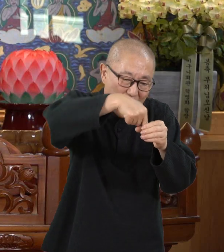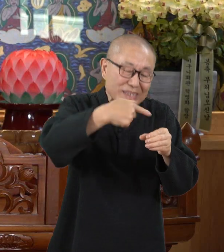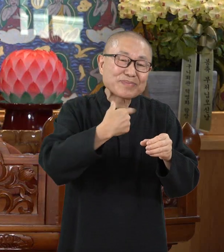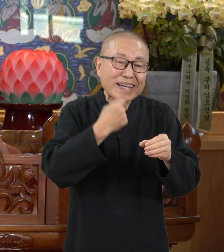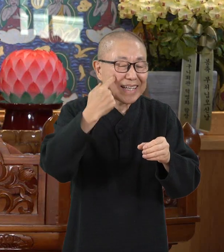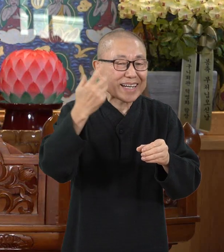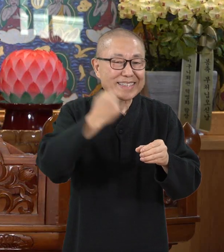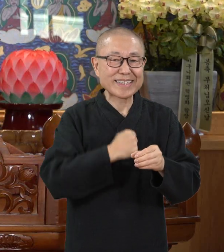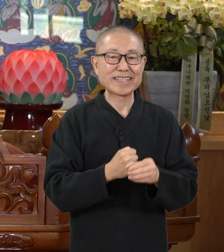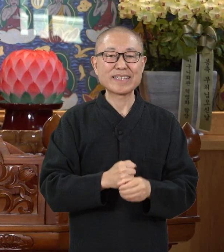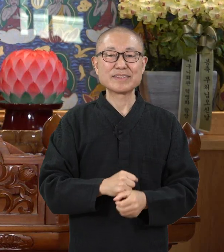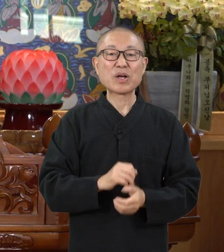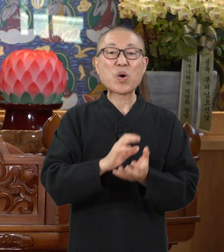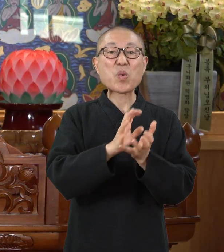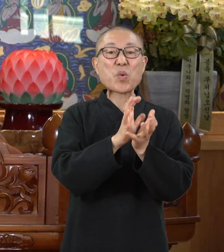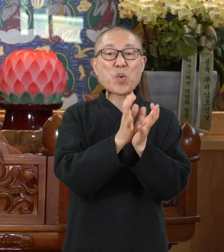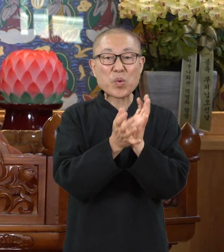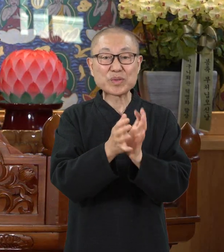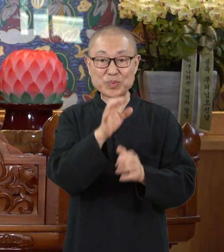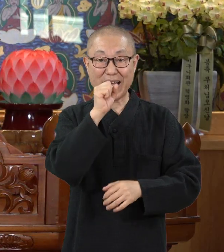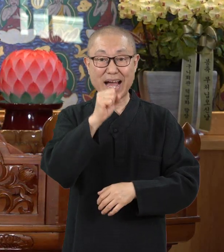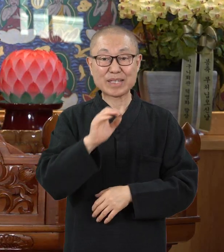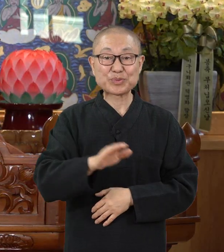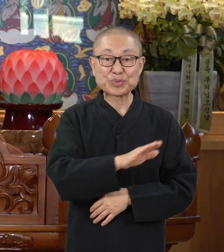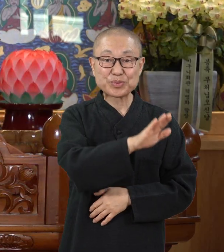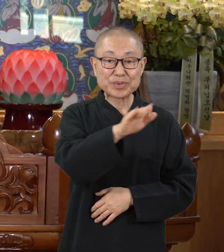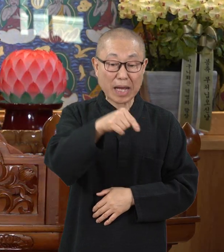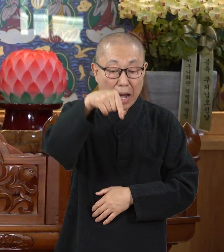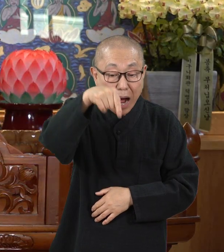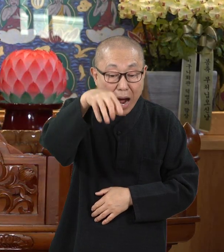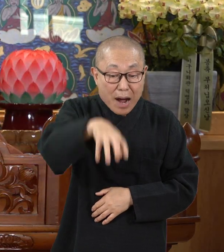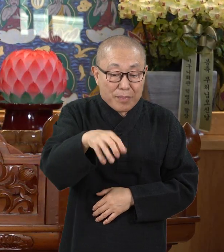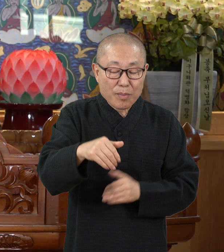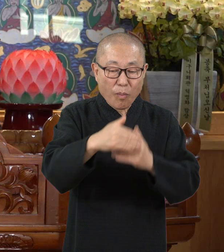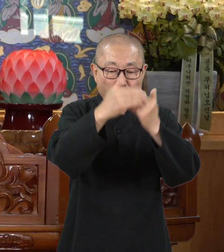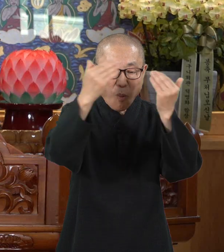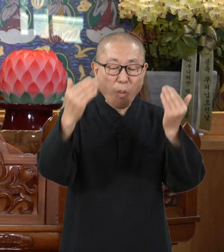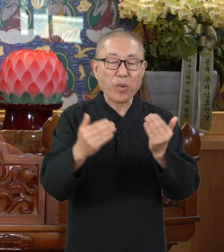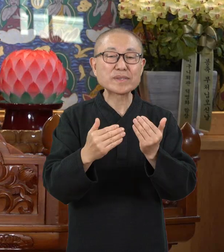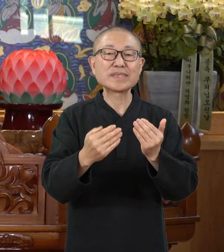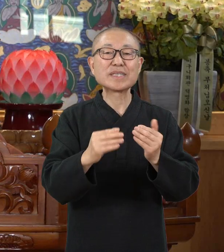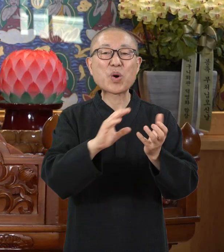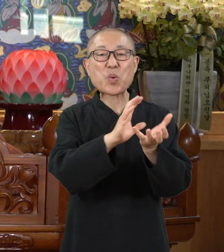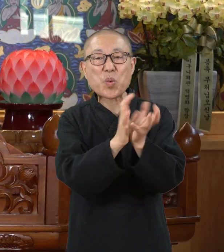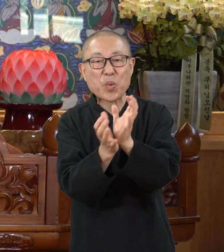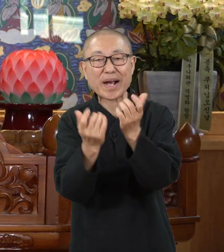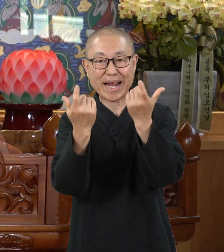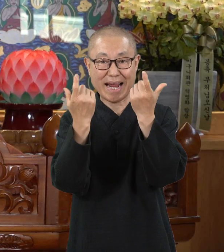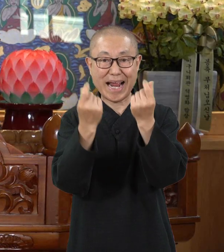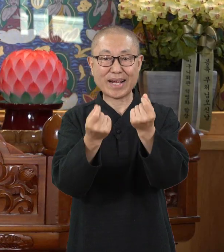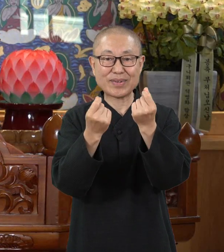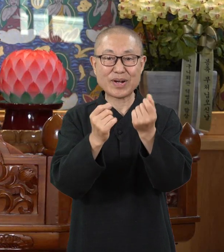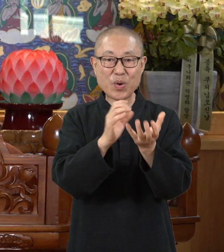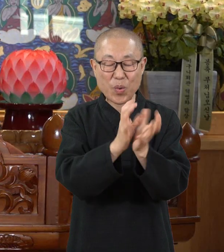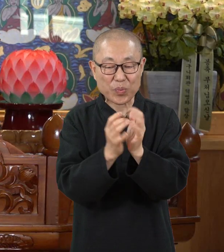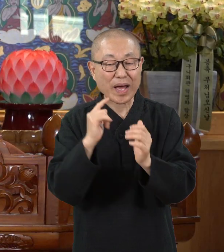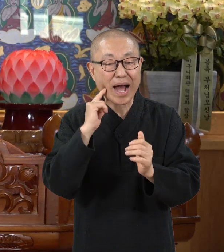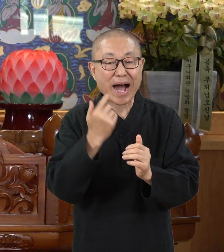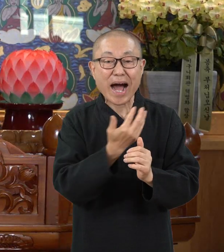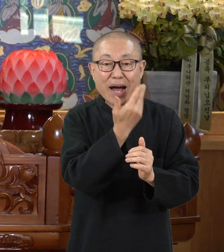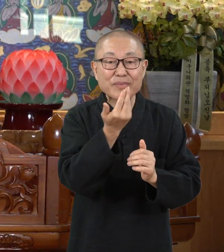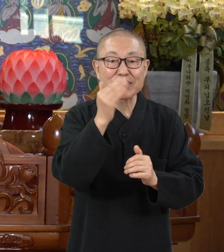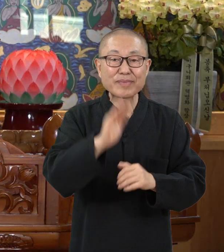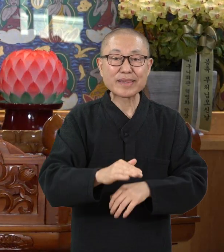부처님께서는 꽃도 아름답다. 우리 앞에 펼쳐진 모든 삶은 꽃이라 생각하고 그 꽃도